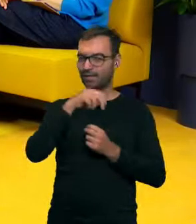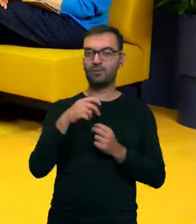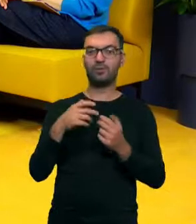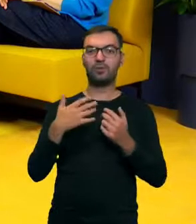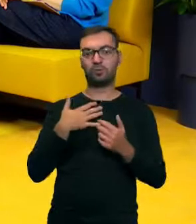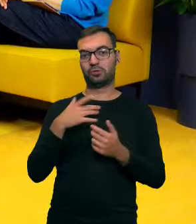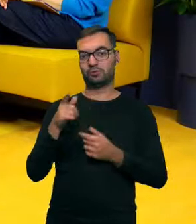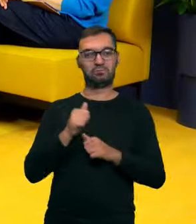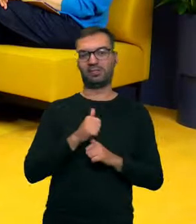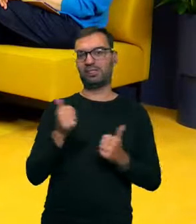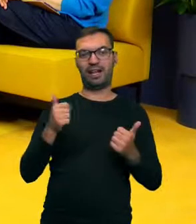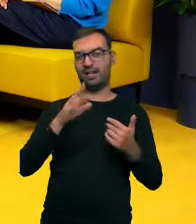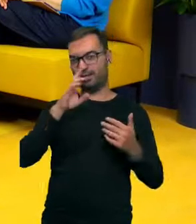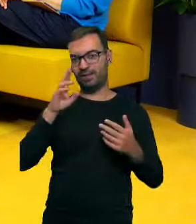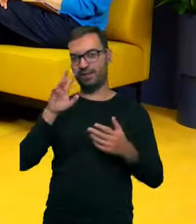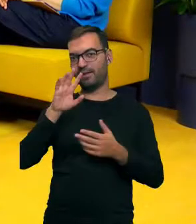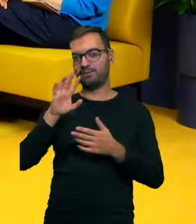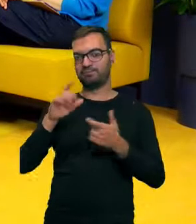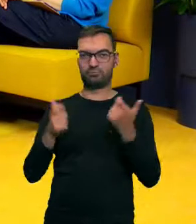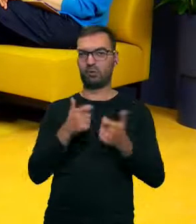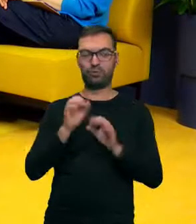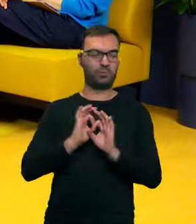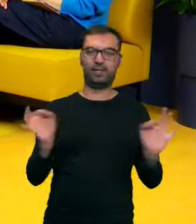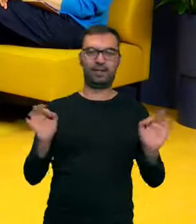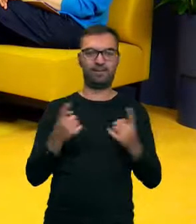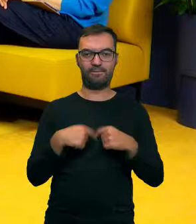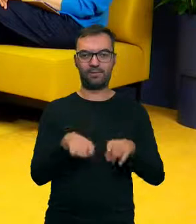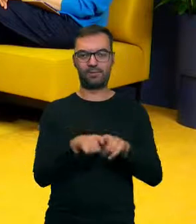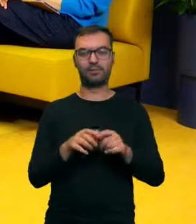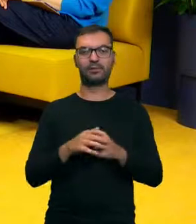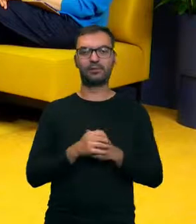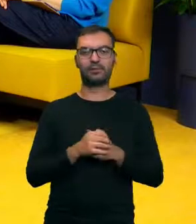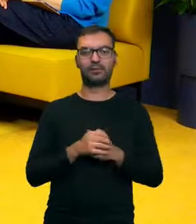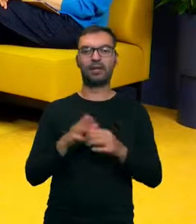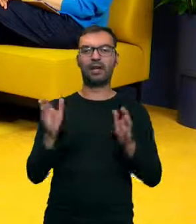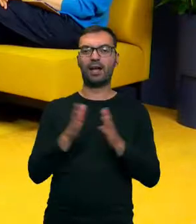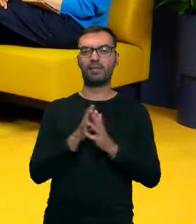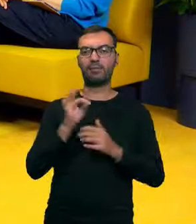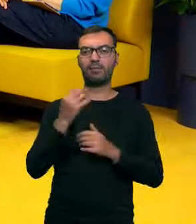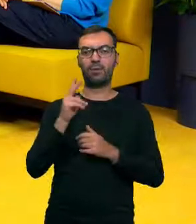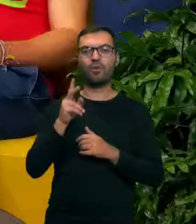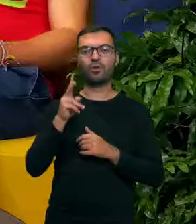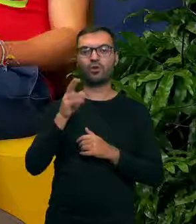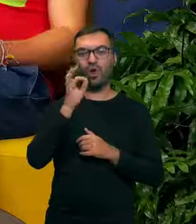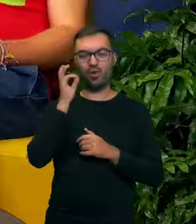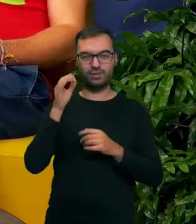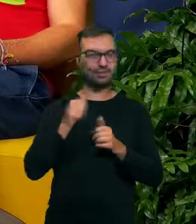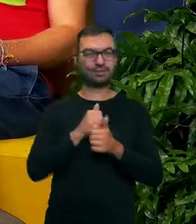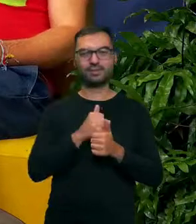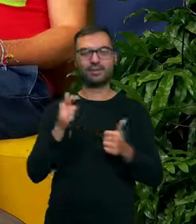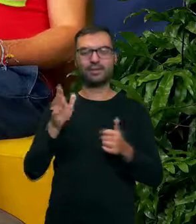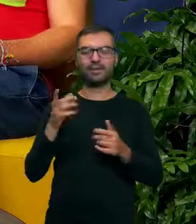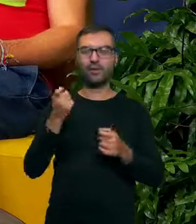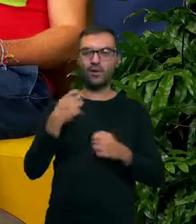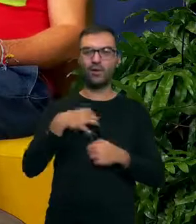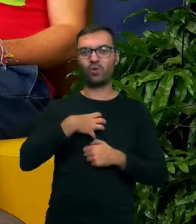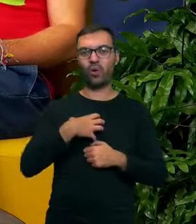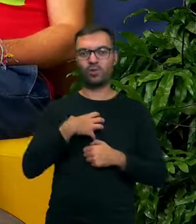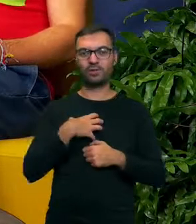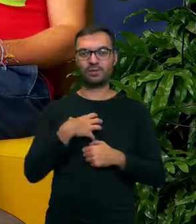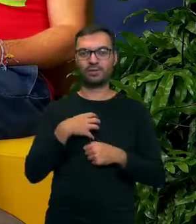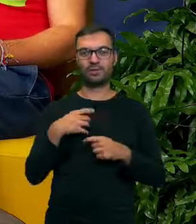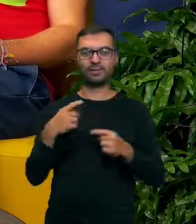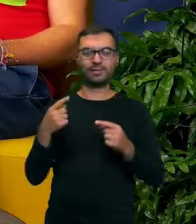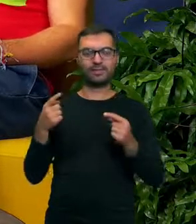no i uważam, że absolutnie to pięknie Robert zrobił. Jest do pary z Tomkiem Kotem i oni mają taki lekko komediowy